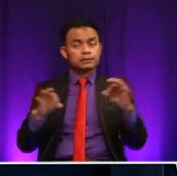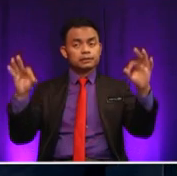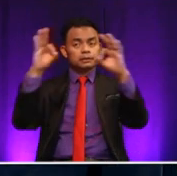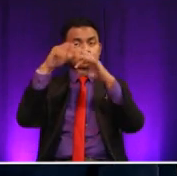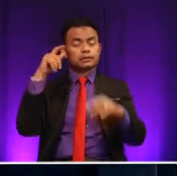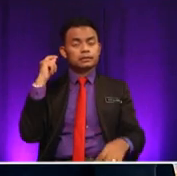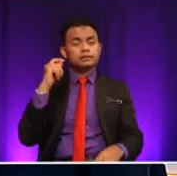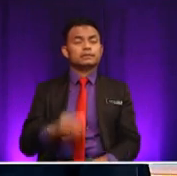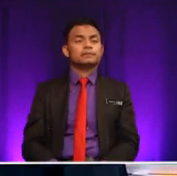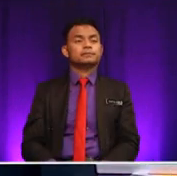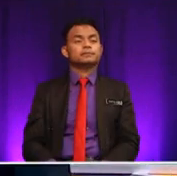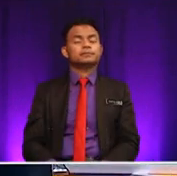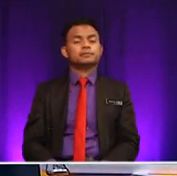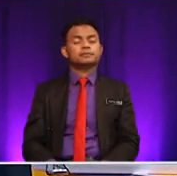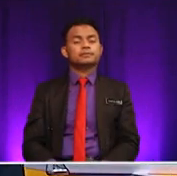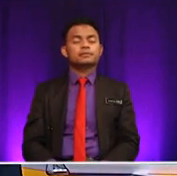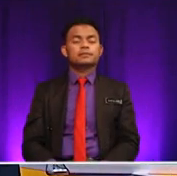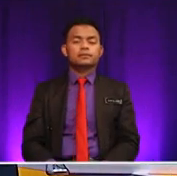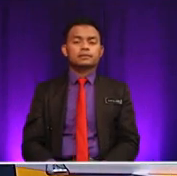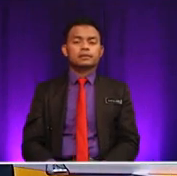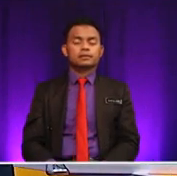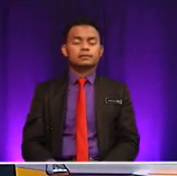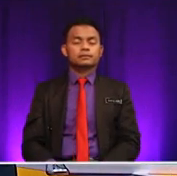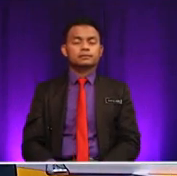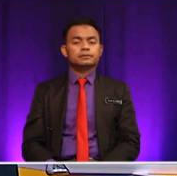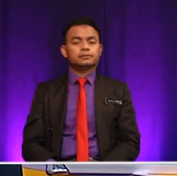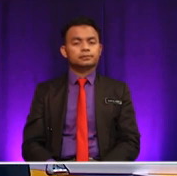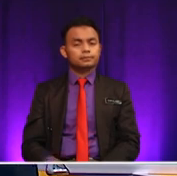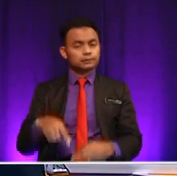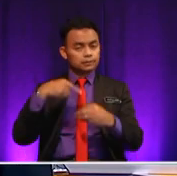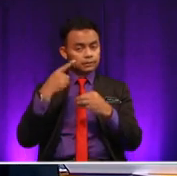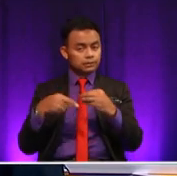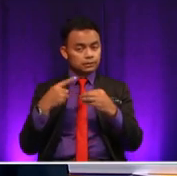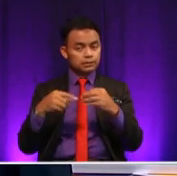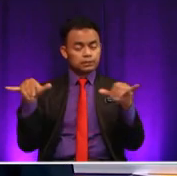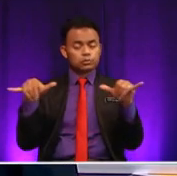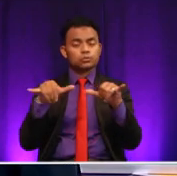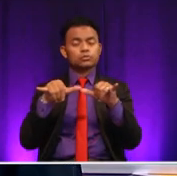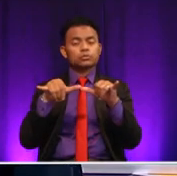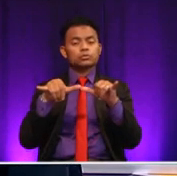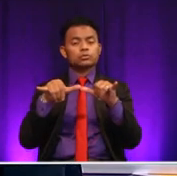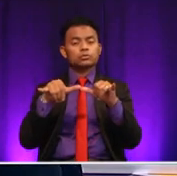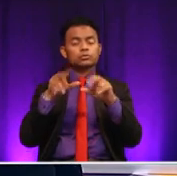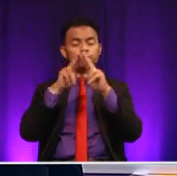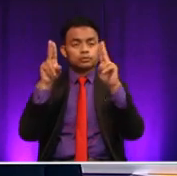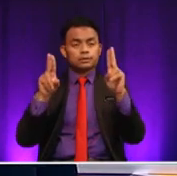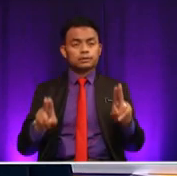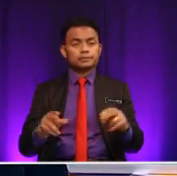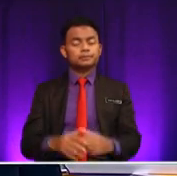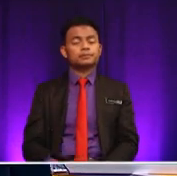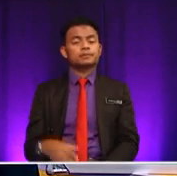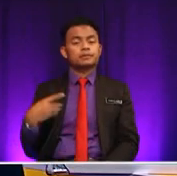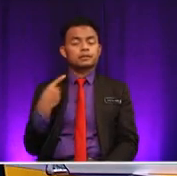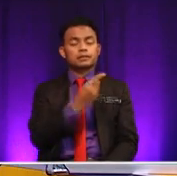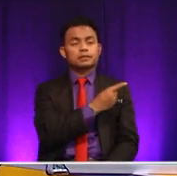belajar bila kita bila kita belajar mengenai pengukuran ujian fisikasan fisika nih 4 Pekan Tadi kita